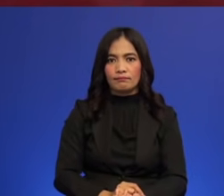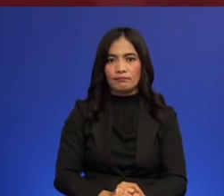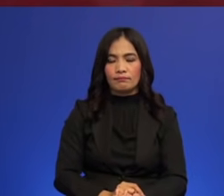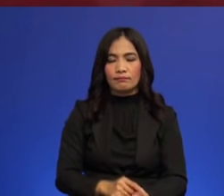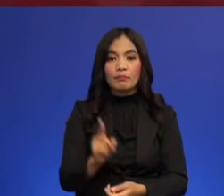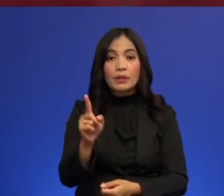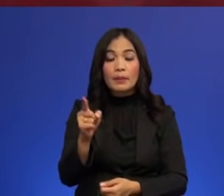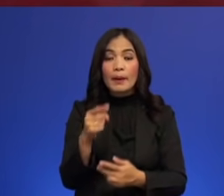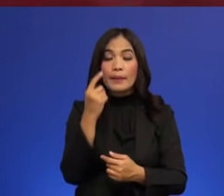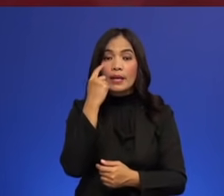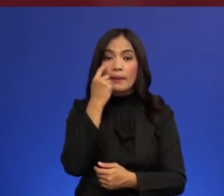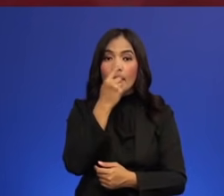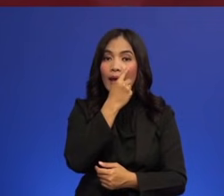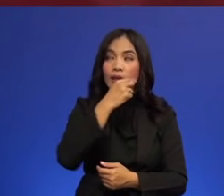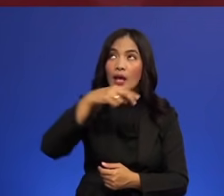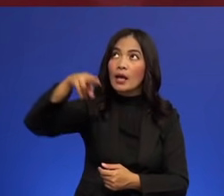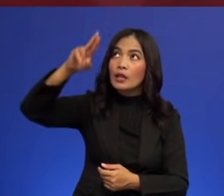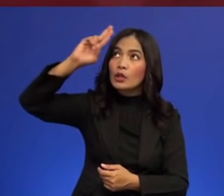Sebab di matamu